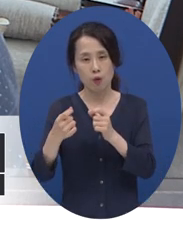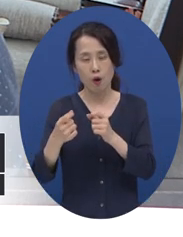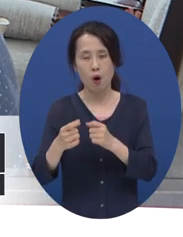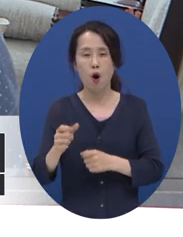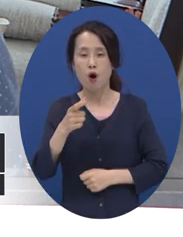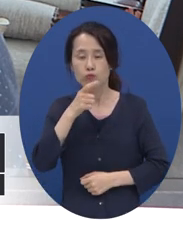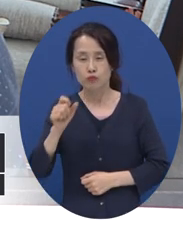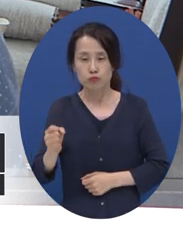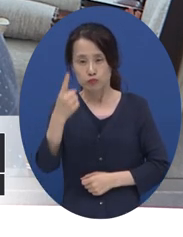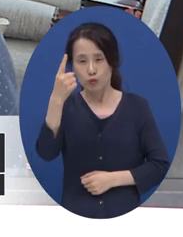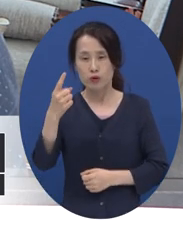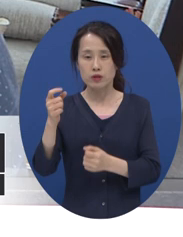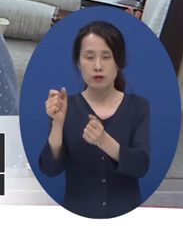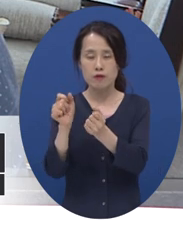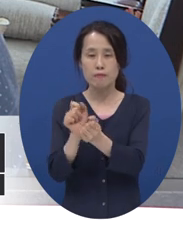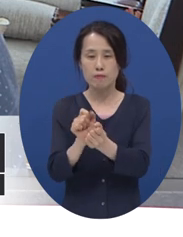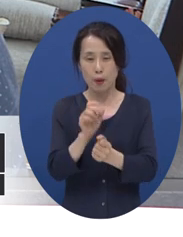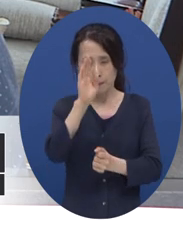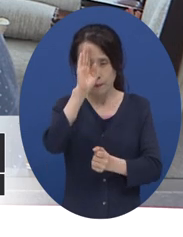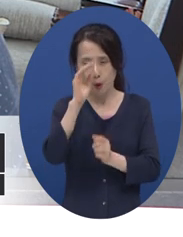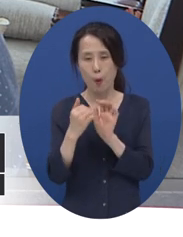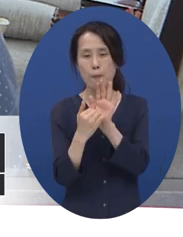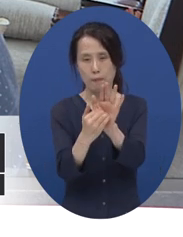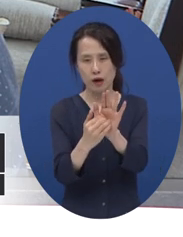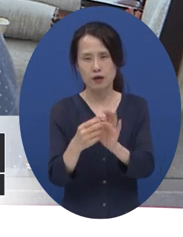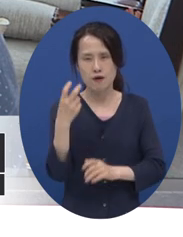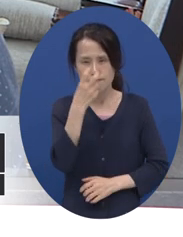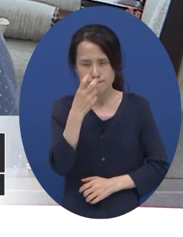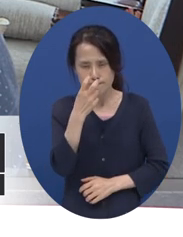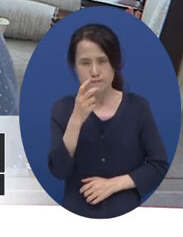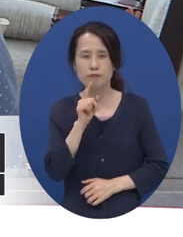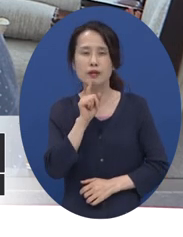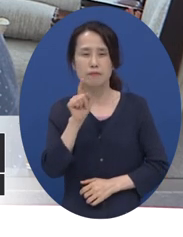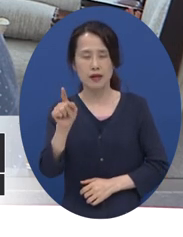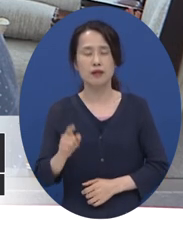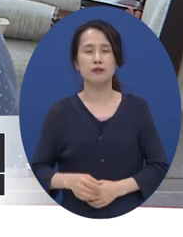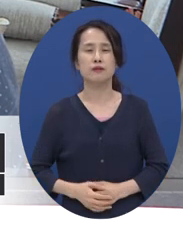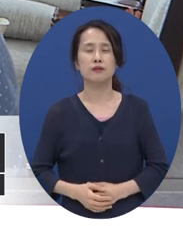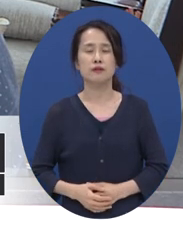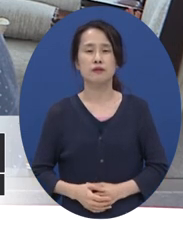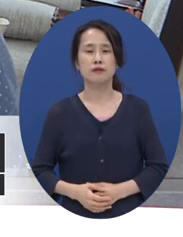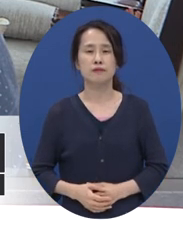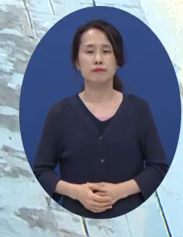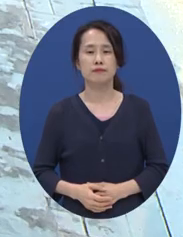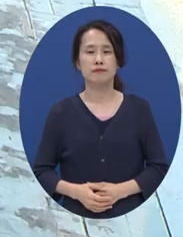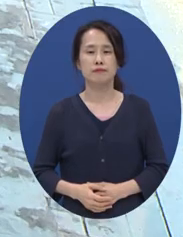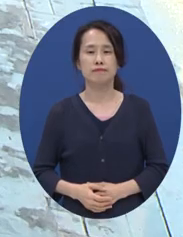여름 쳐 감염병 예방관리 강화에 나섰습니다 최창수 기자입니다